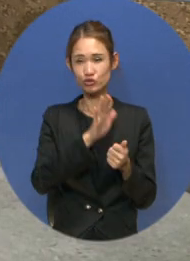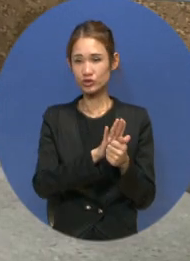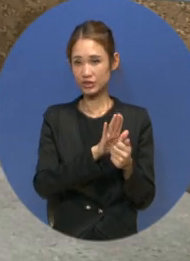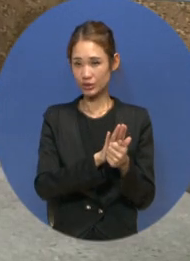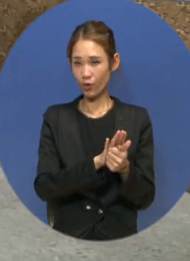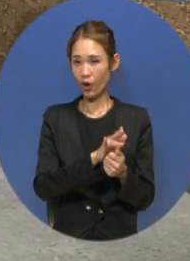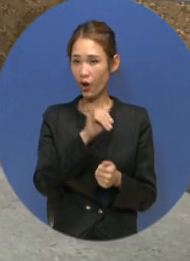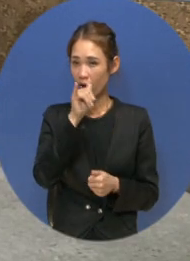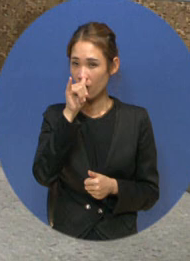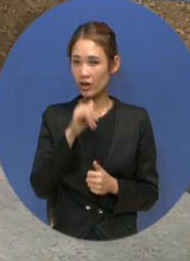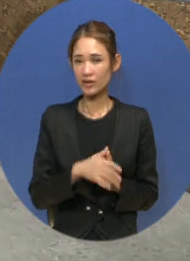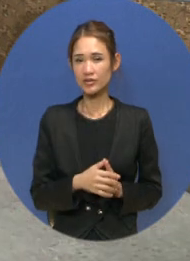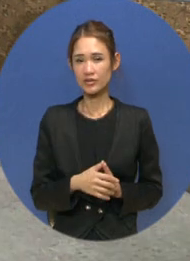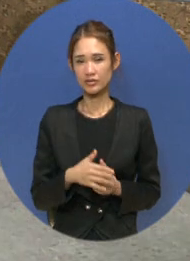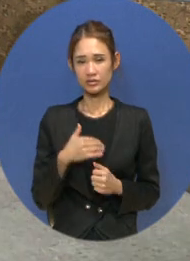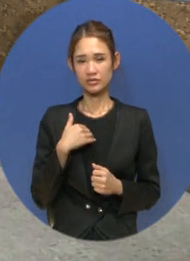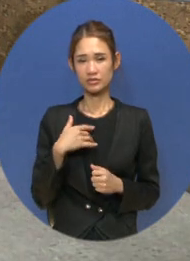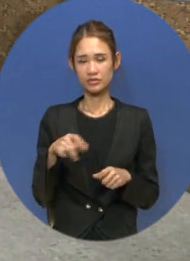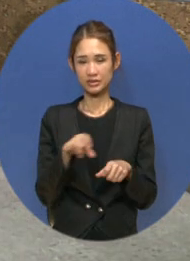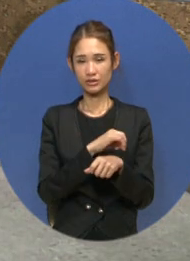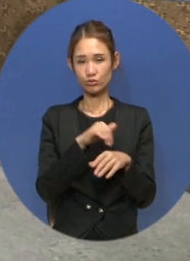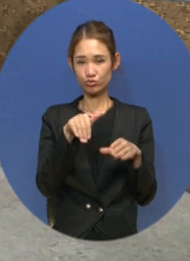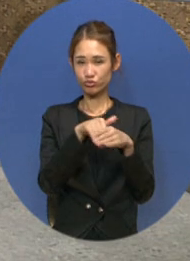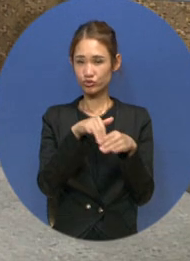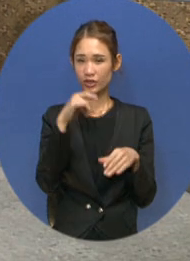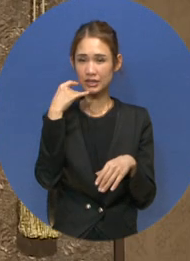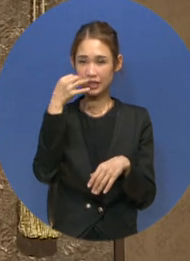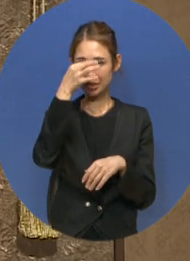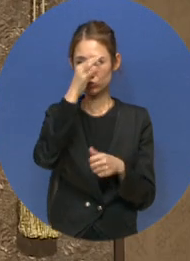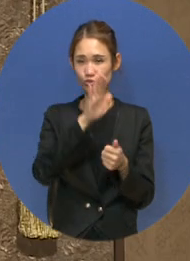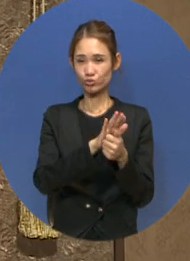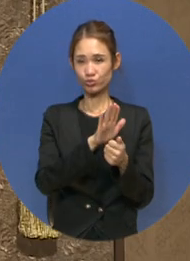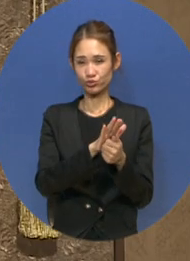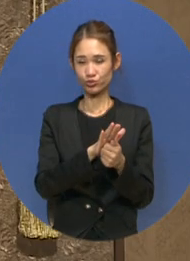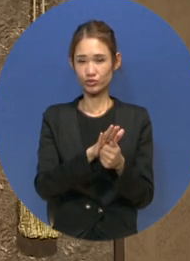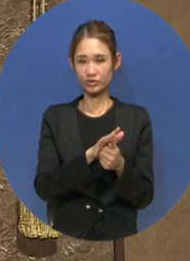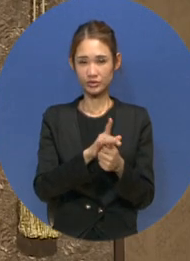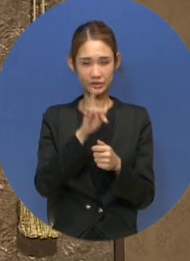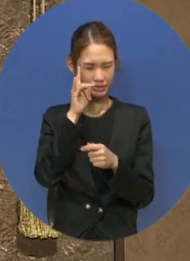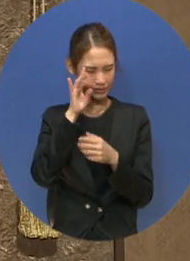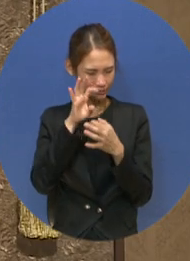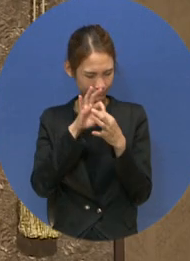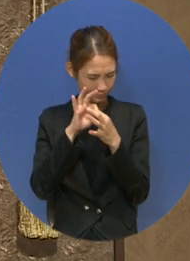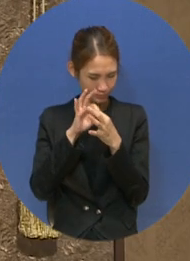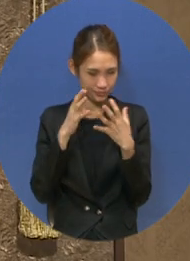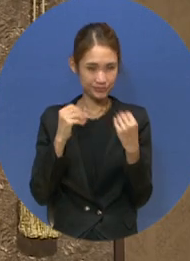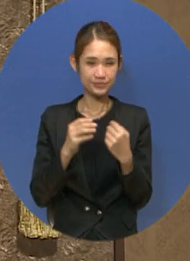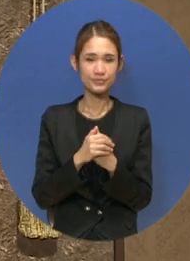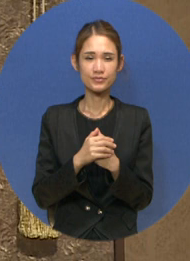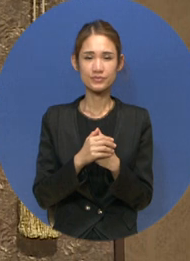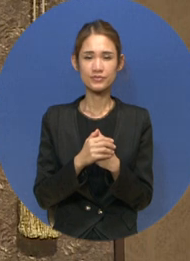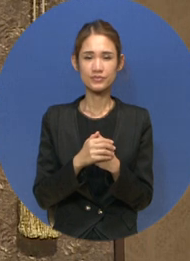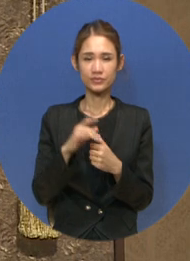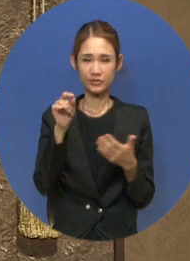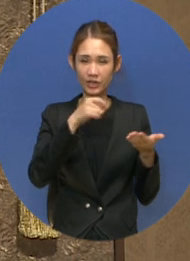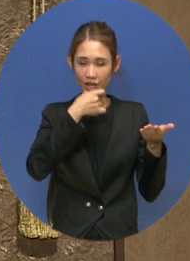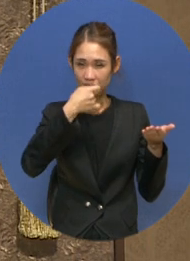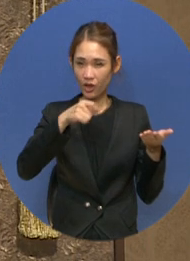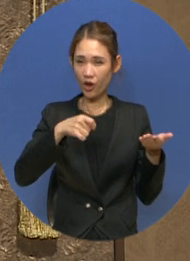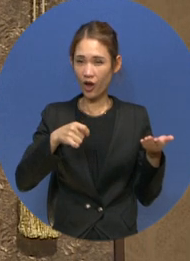하고 계시더라고요. 저희가 특히 그 문화예술 프로그램에 대한 부분에 신경을 많이 쓰고 있는데요. 뭐 서예라든가